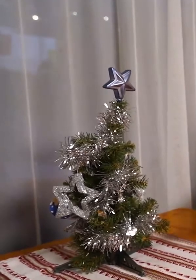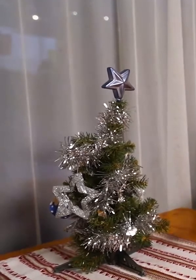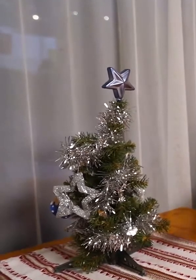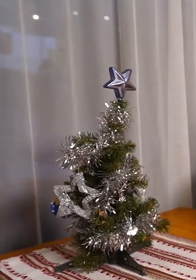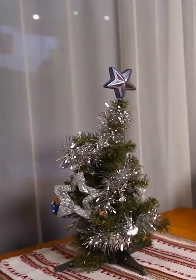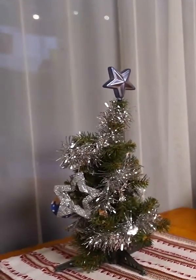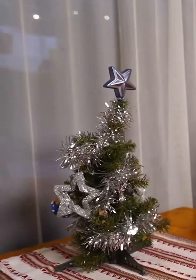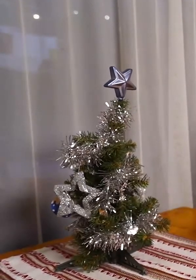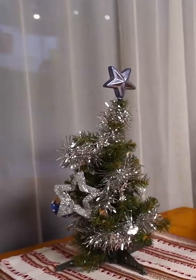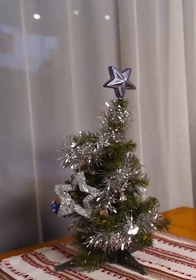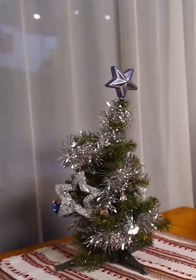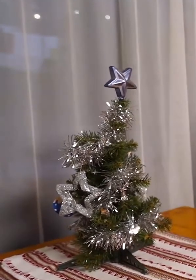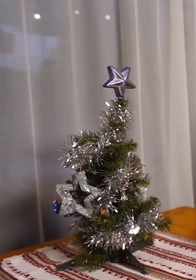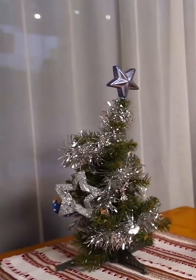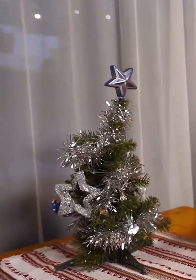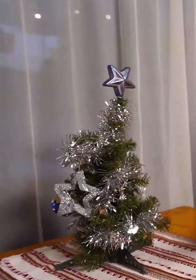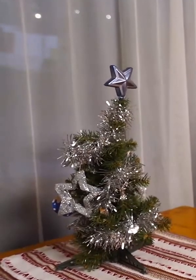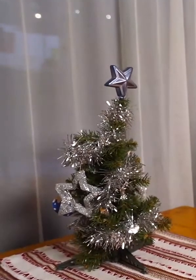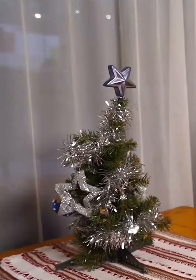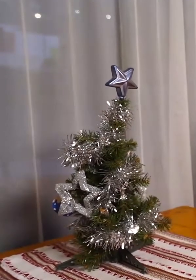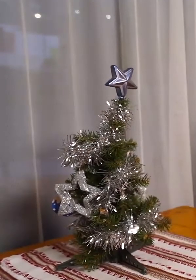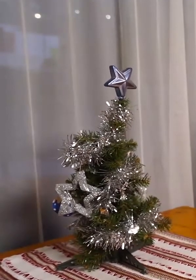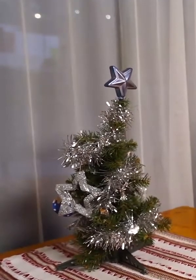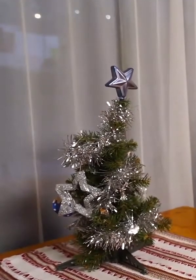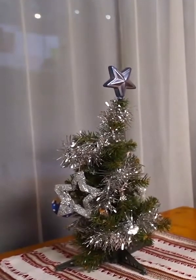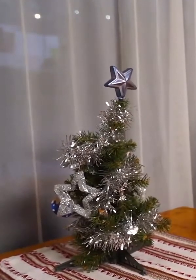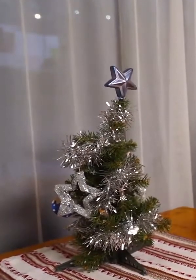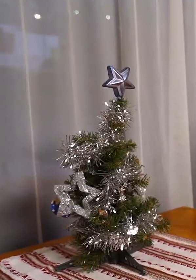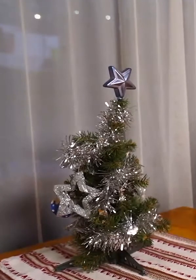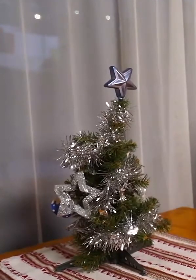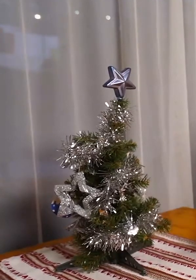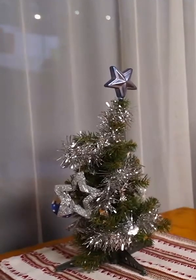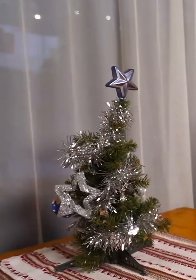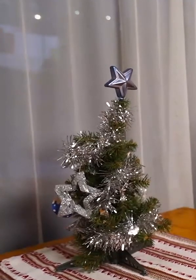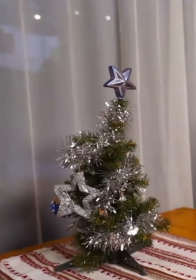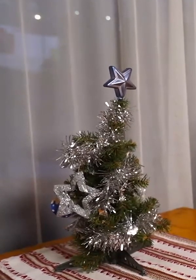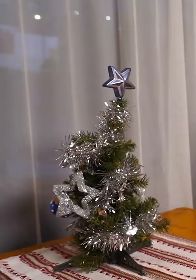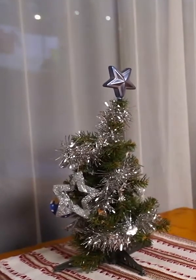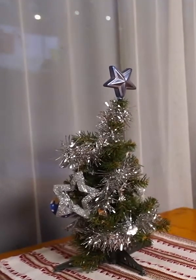на скейті, на роликах. Ми можемо пропадати до вечора.